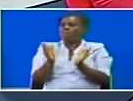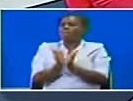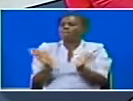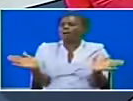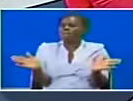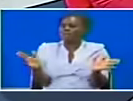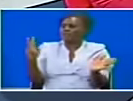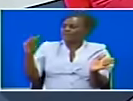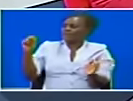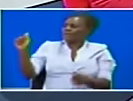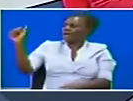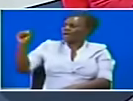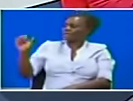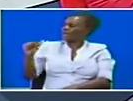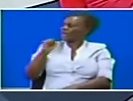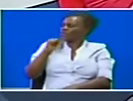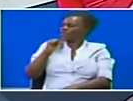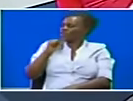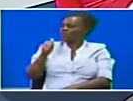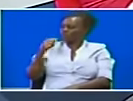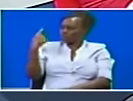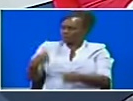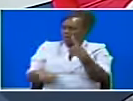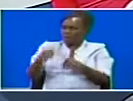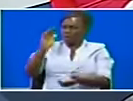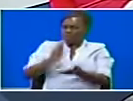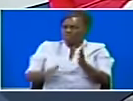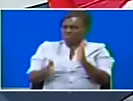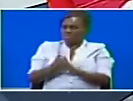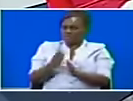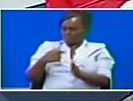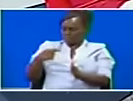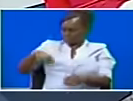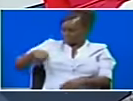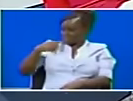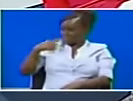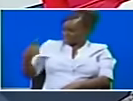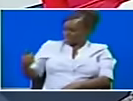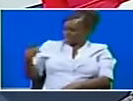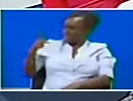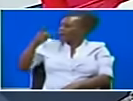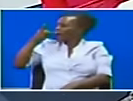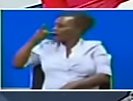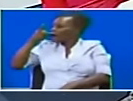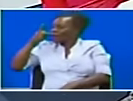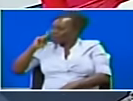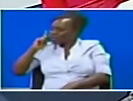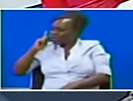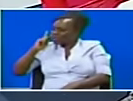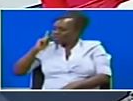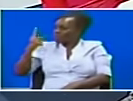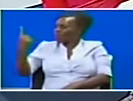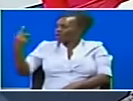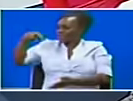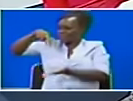Kwa hivyo NASA si kusema ati haiwezi kafaulu bila mtu. Lakini tunasema hivi, Kalonzo ni mgombea moja kwa